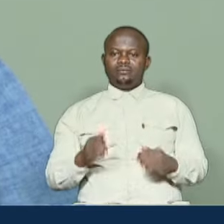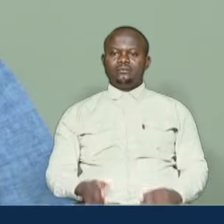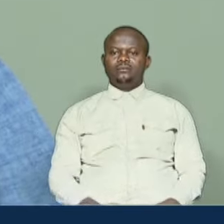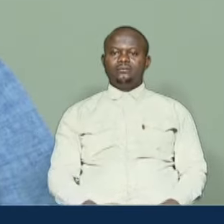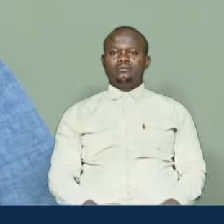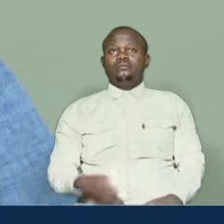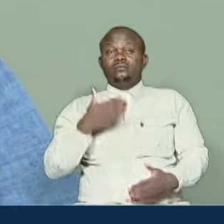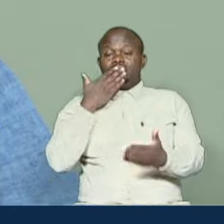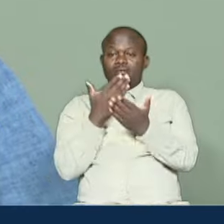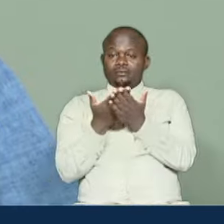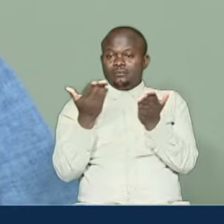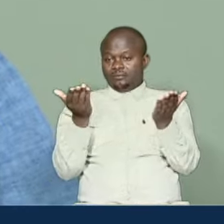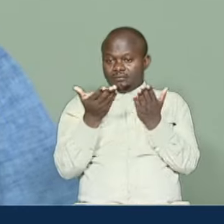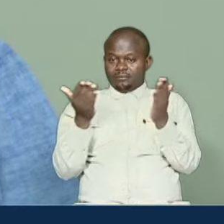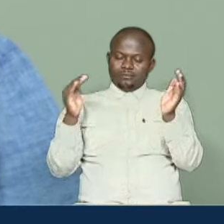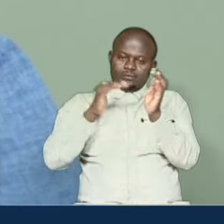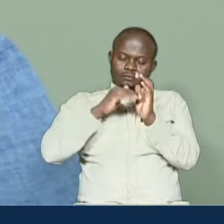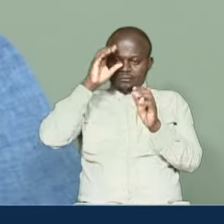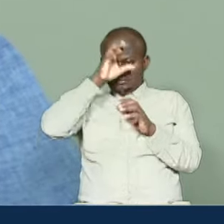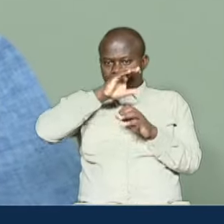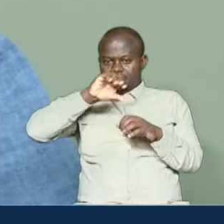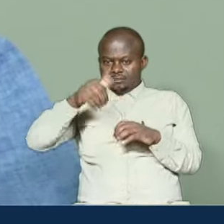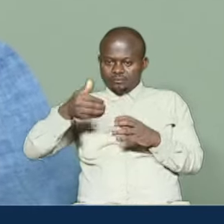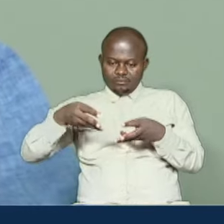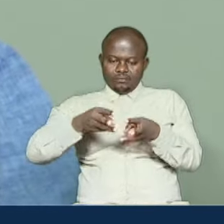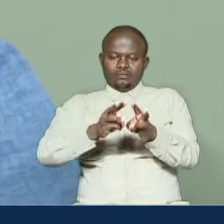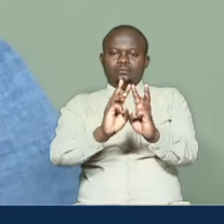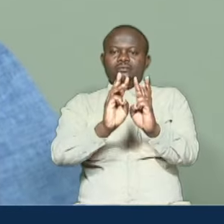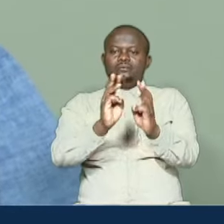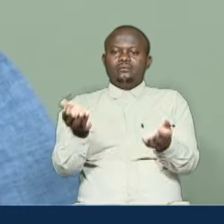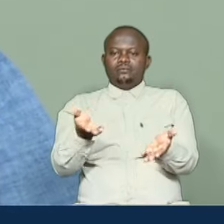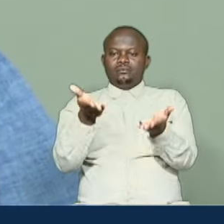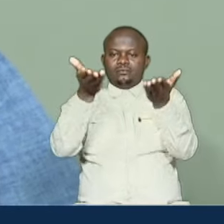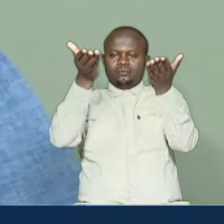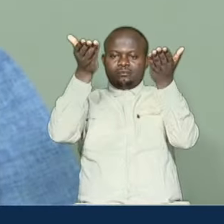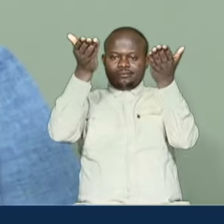Byiza rero ni ukongera gushaka izindi strategi zo kubizamura.